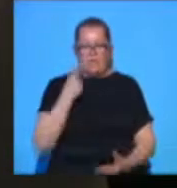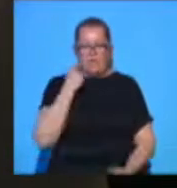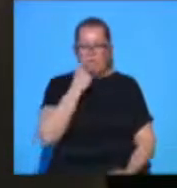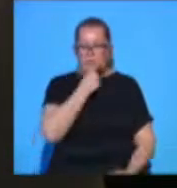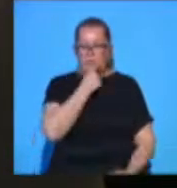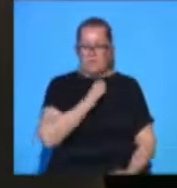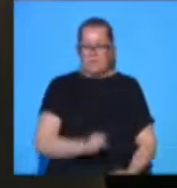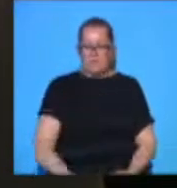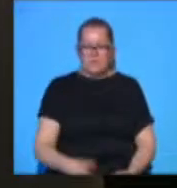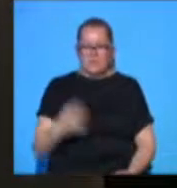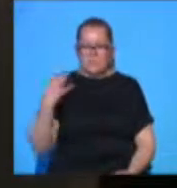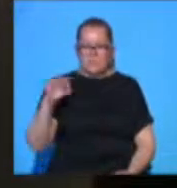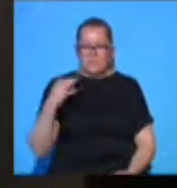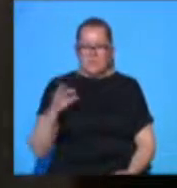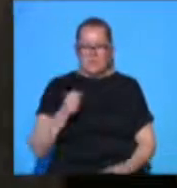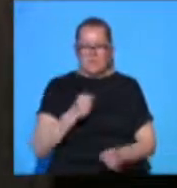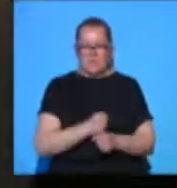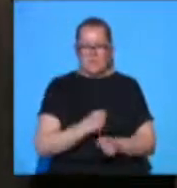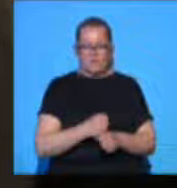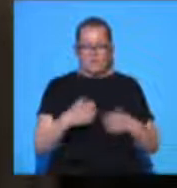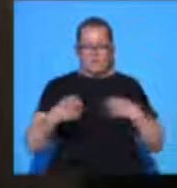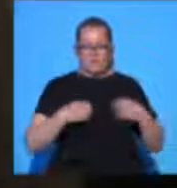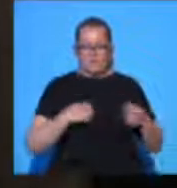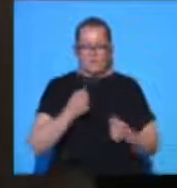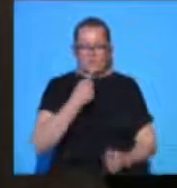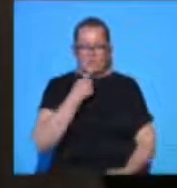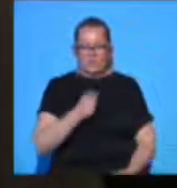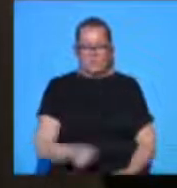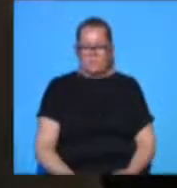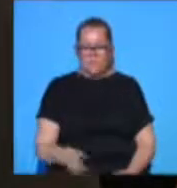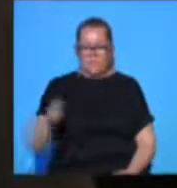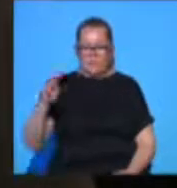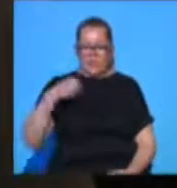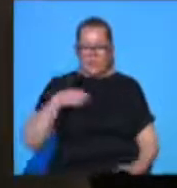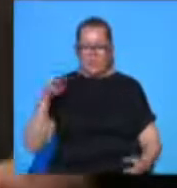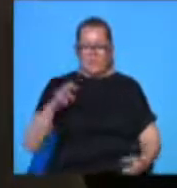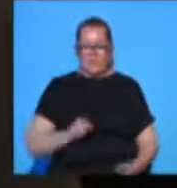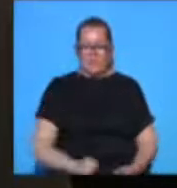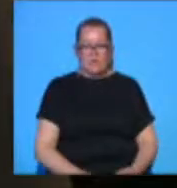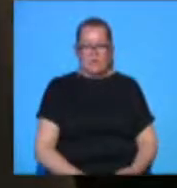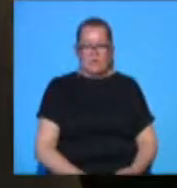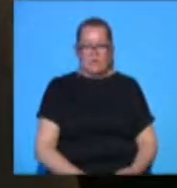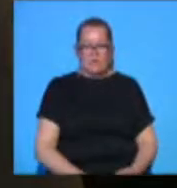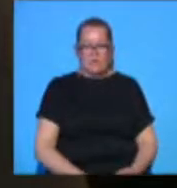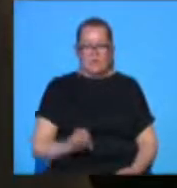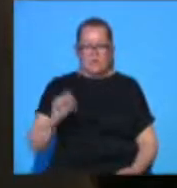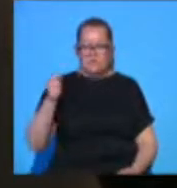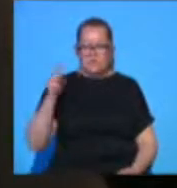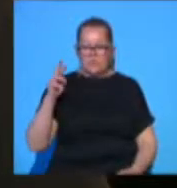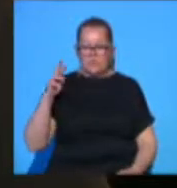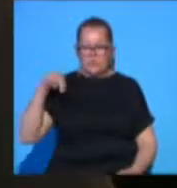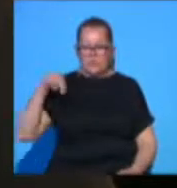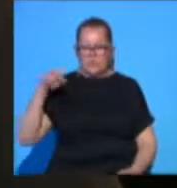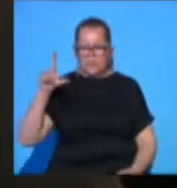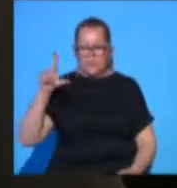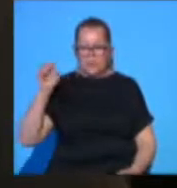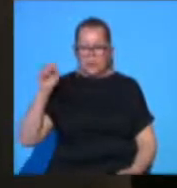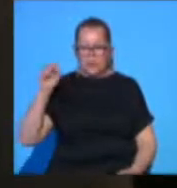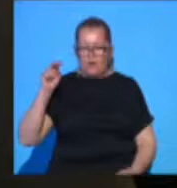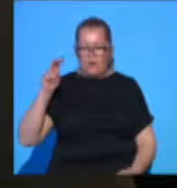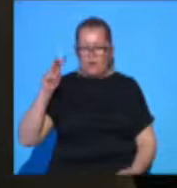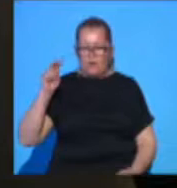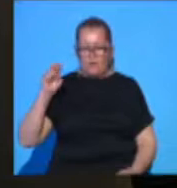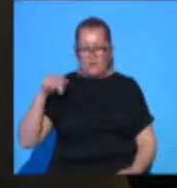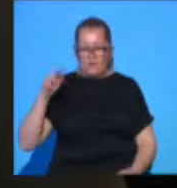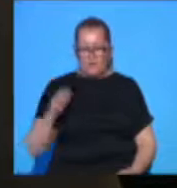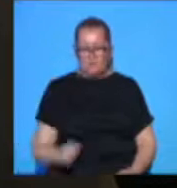special pregătită de teatrul nostru pentru Festivalul Shakespeare, care îl va avea în rol principal pe marele nostru actor Sorin Leovean. Este marea surpriză pe care o pregătește